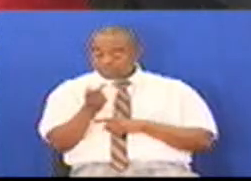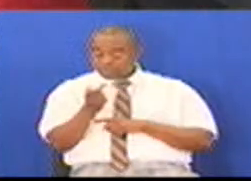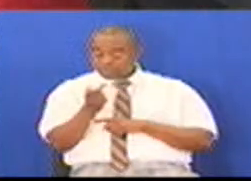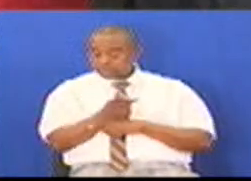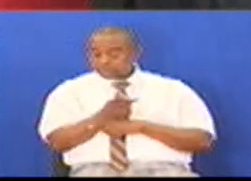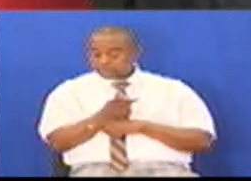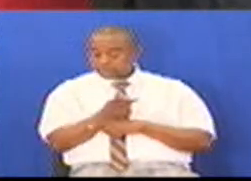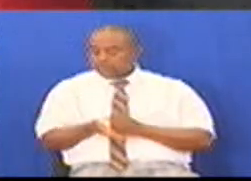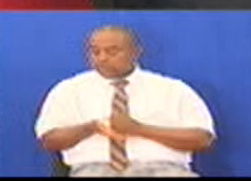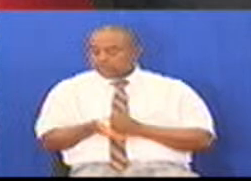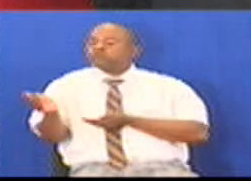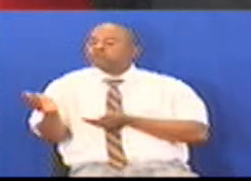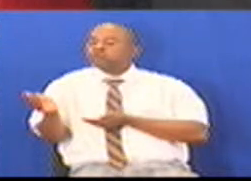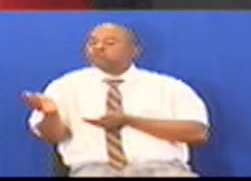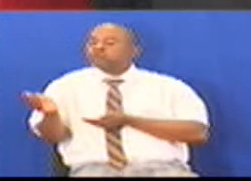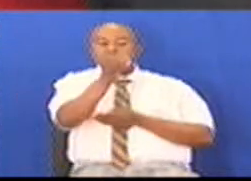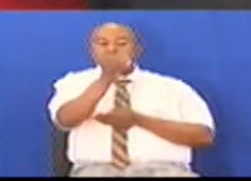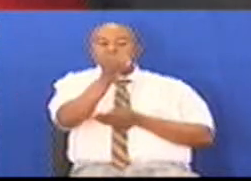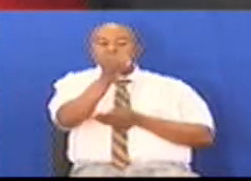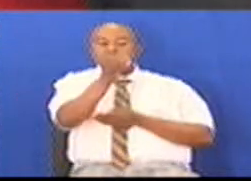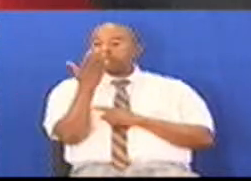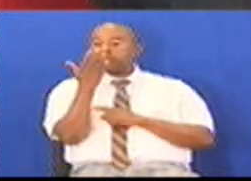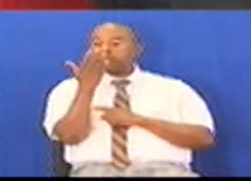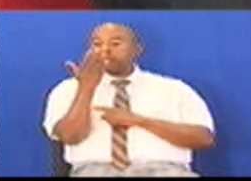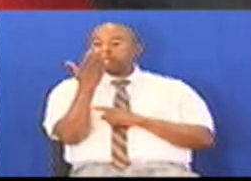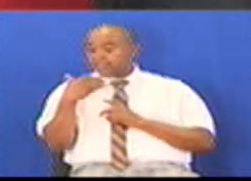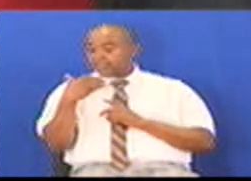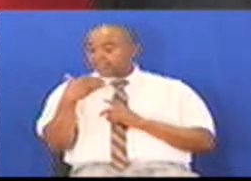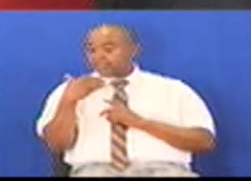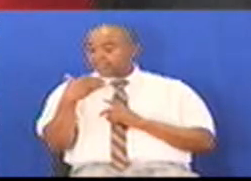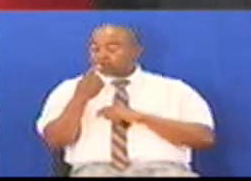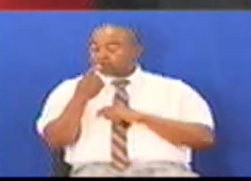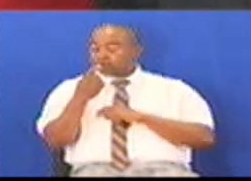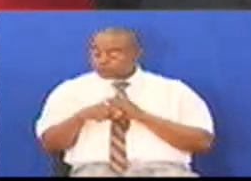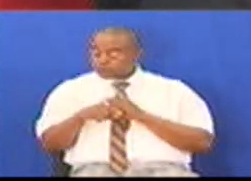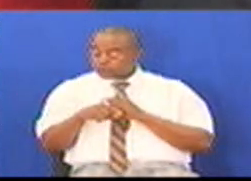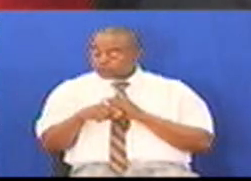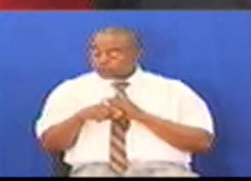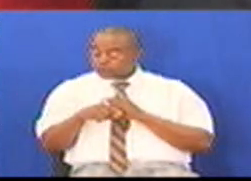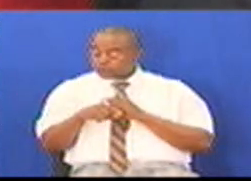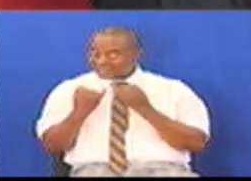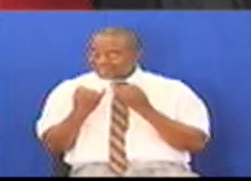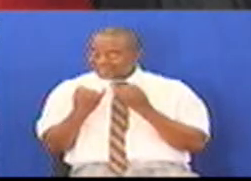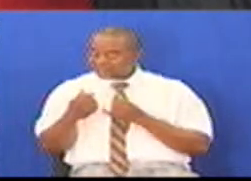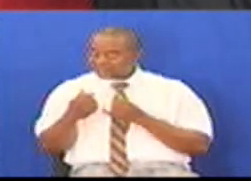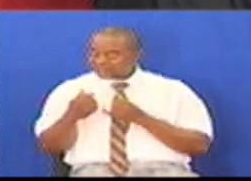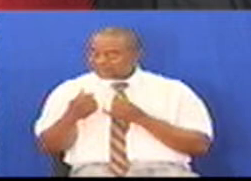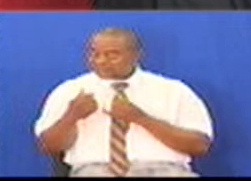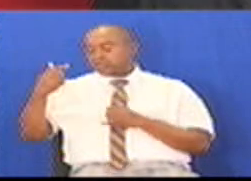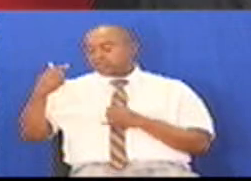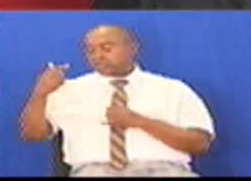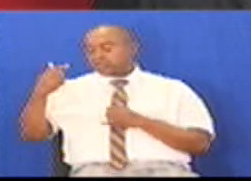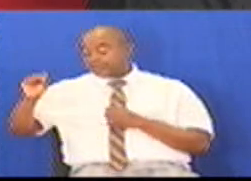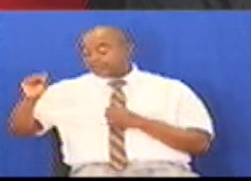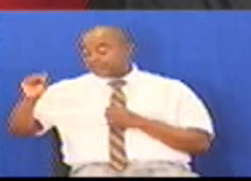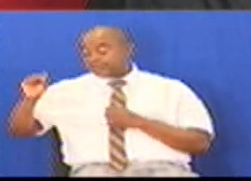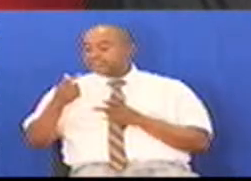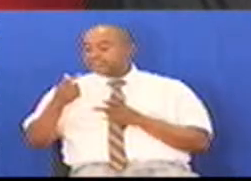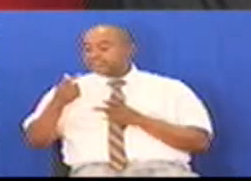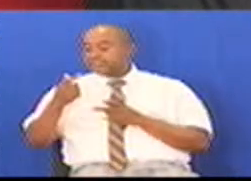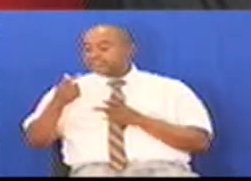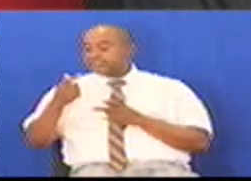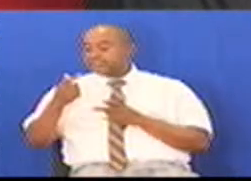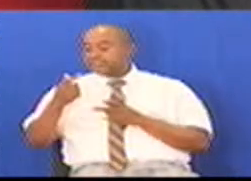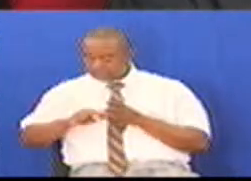wa 15% ya mapato kutoka taasisi za TIC, TFRA, NIDA na JIPSA, pamoja na kumruhusu msajili